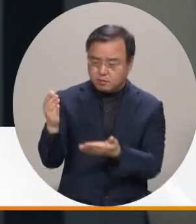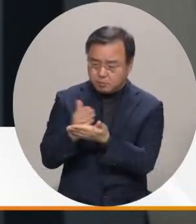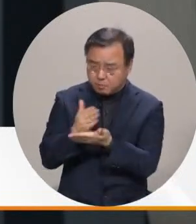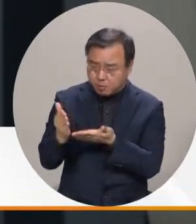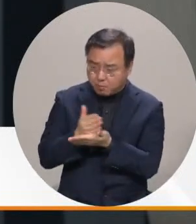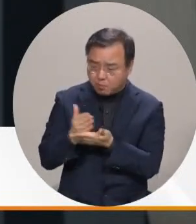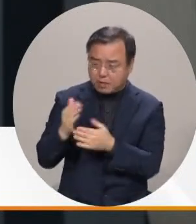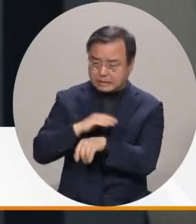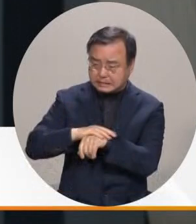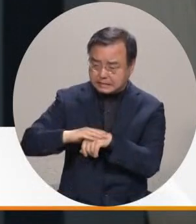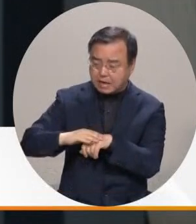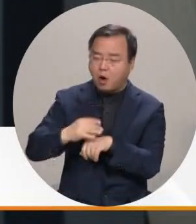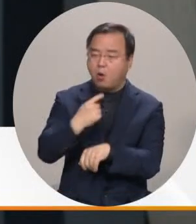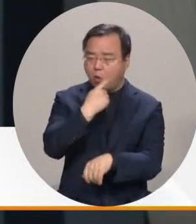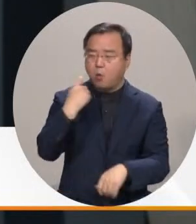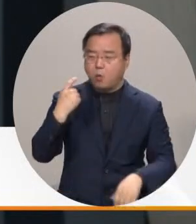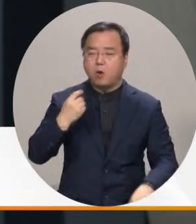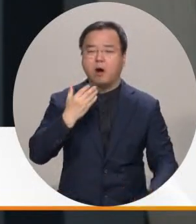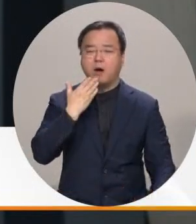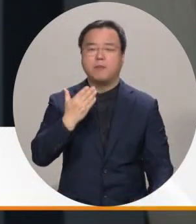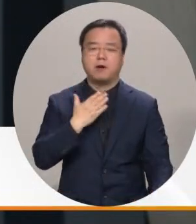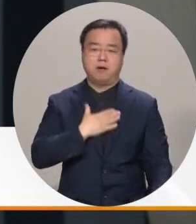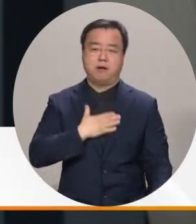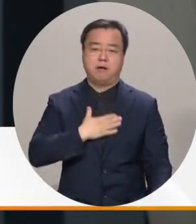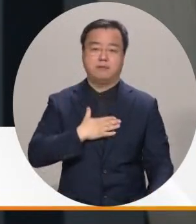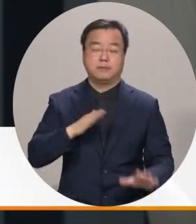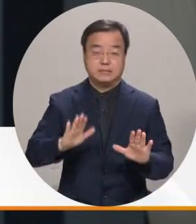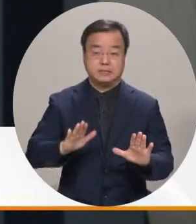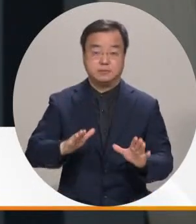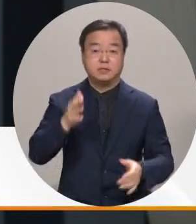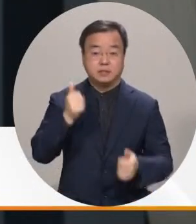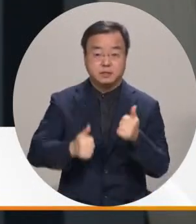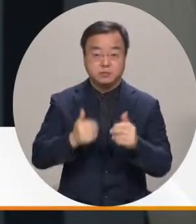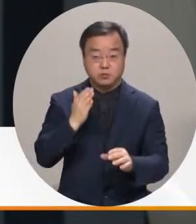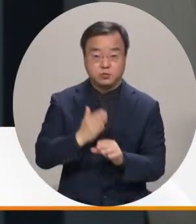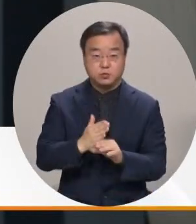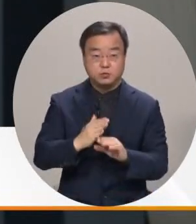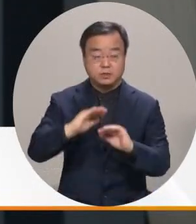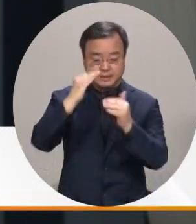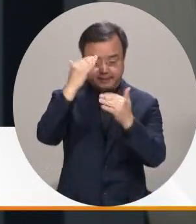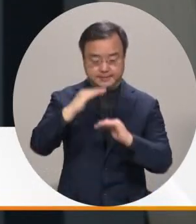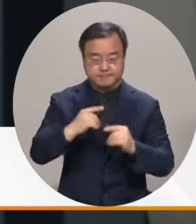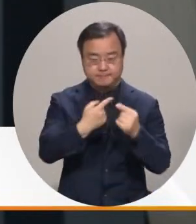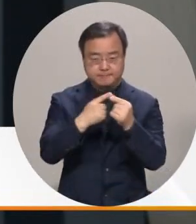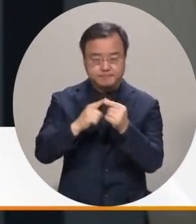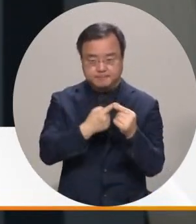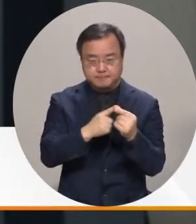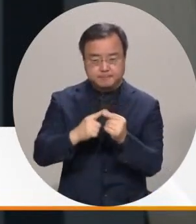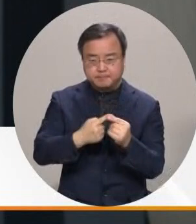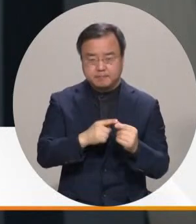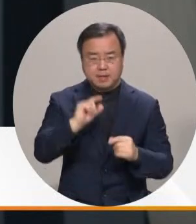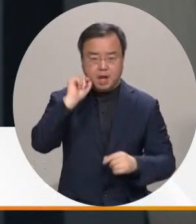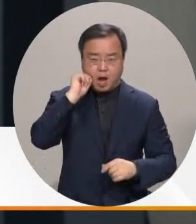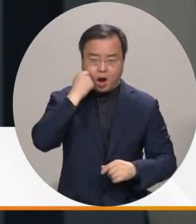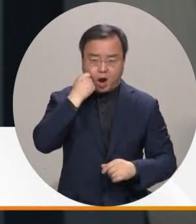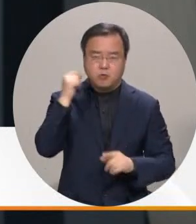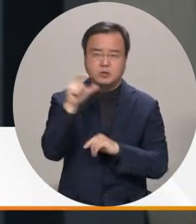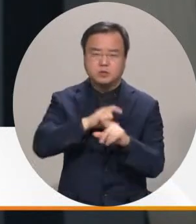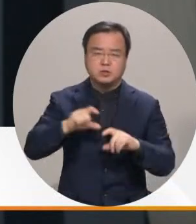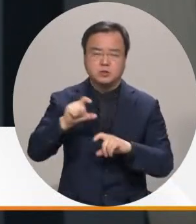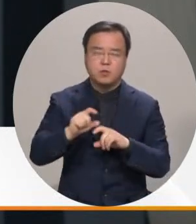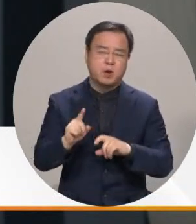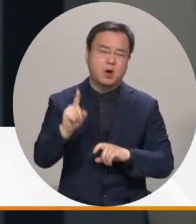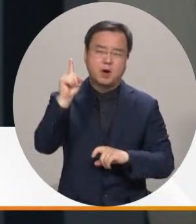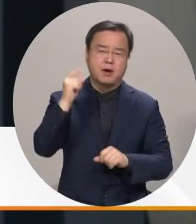확보할 수 있구나라는 걸 확인했거든요 그래서 이번 수능도 역시나 지문이나 작품의 난도를 높이지 않는 선에서